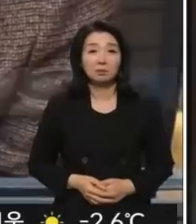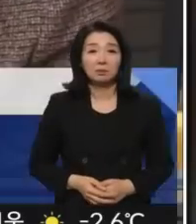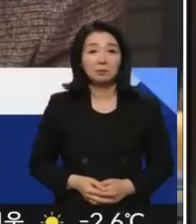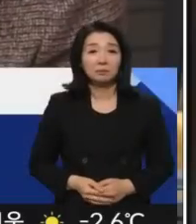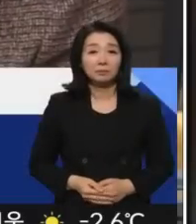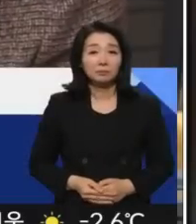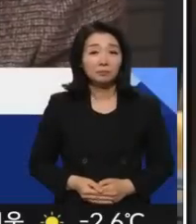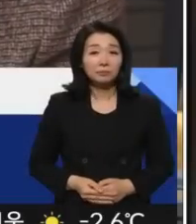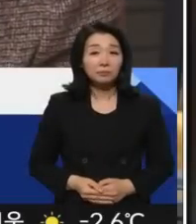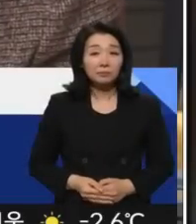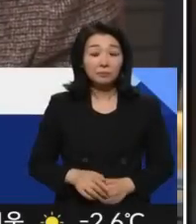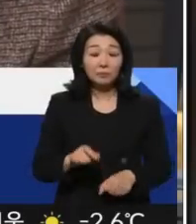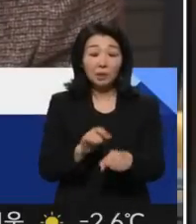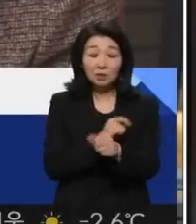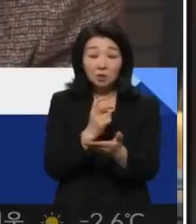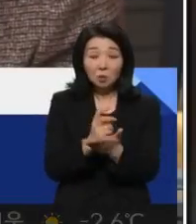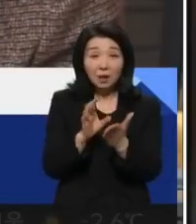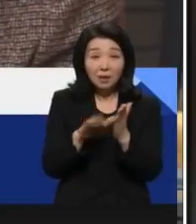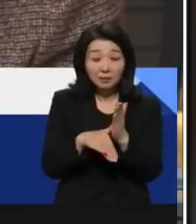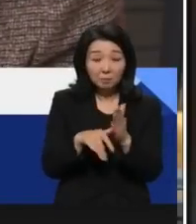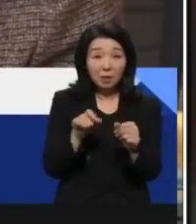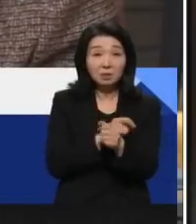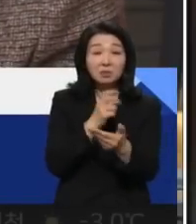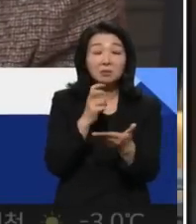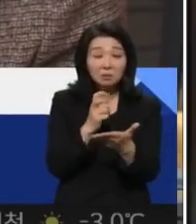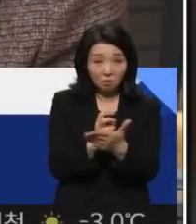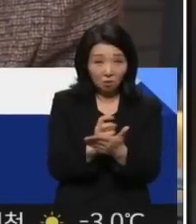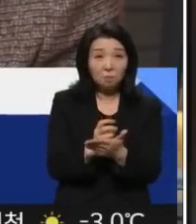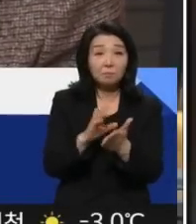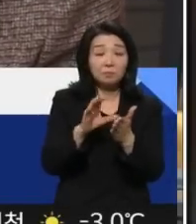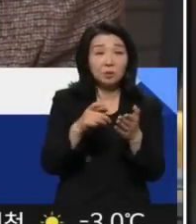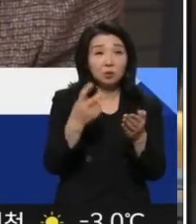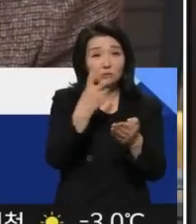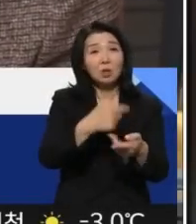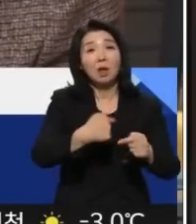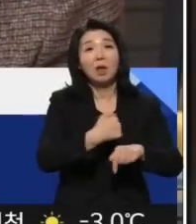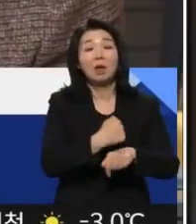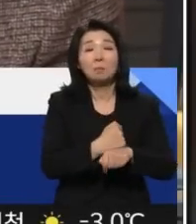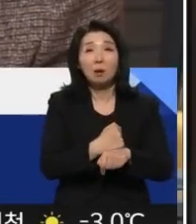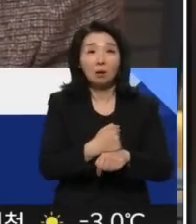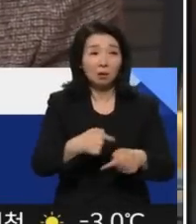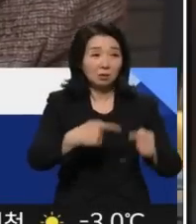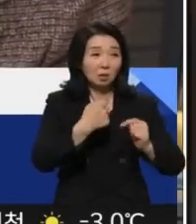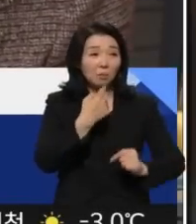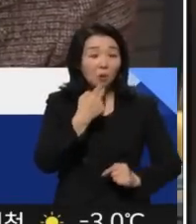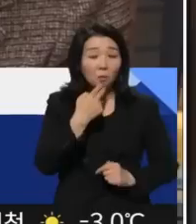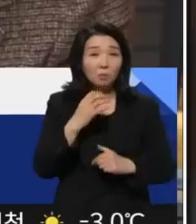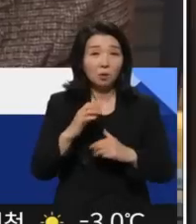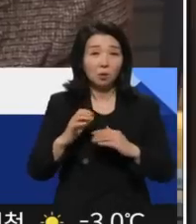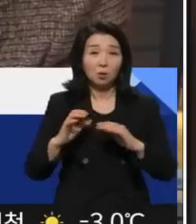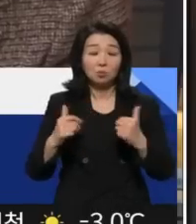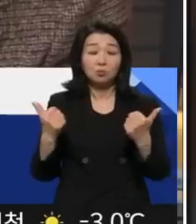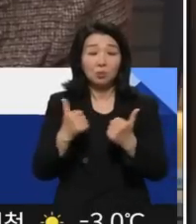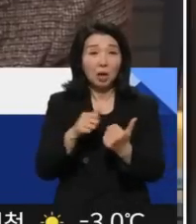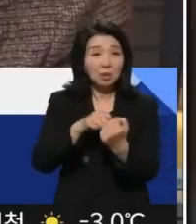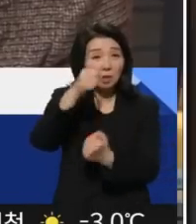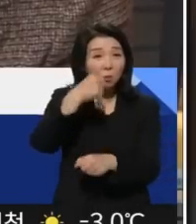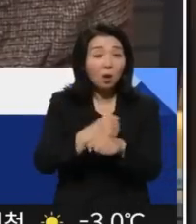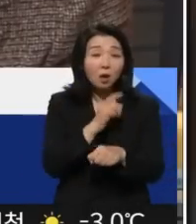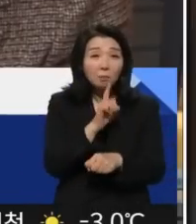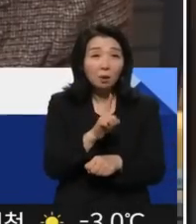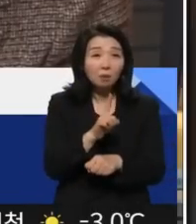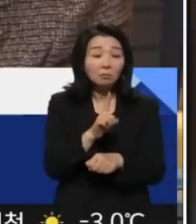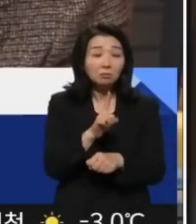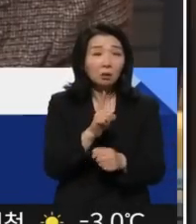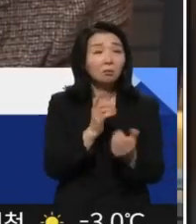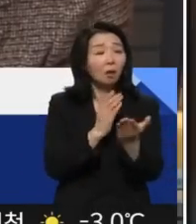특검을 할 때만 예. 특검 수사 영향하겠다 그래야죠. 특검할 때만. 그런데 응하지 않으면 바로 국회로 체포동의안 던질 수 있거든요. 당연히